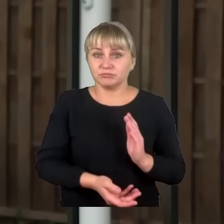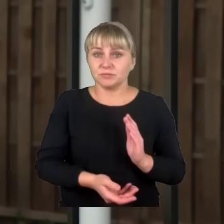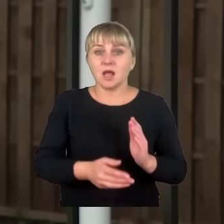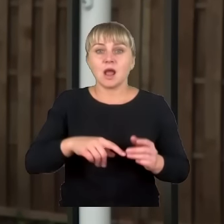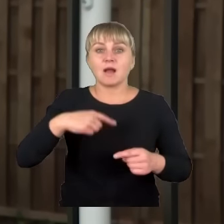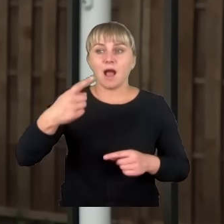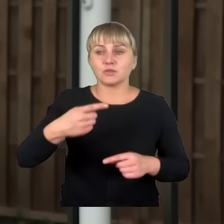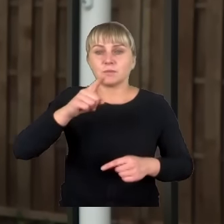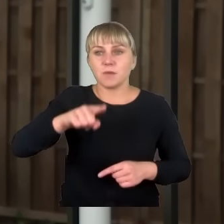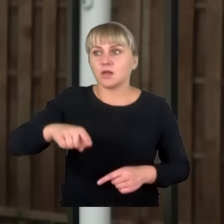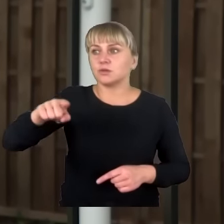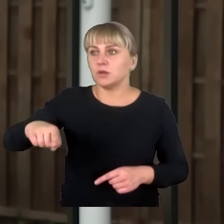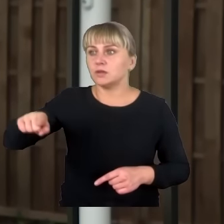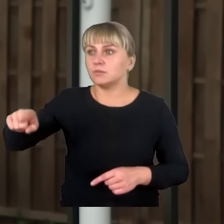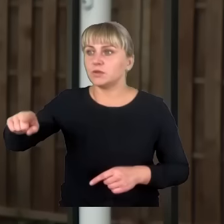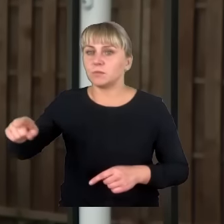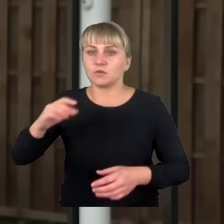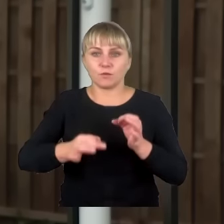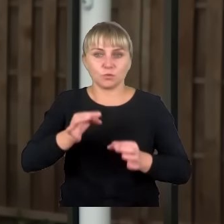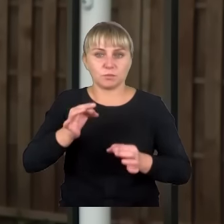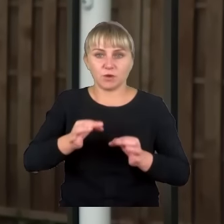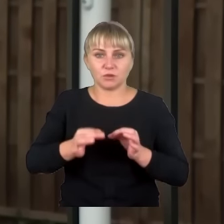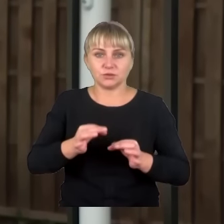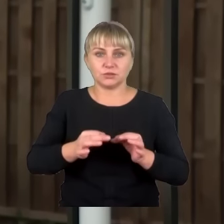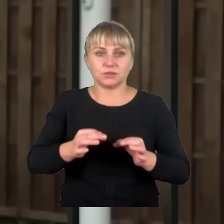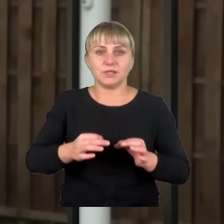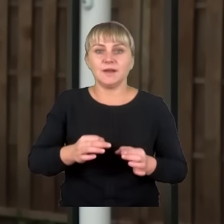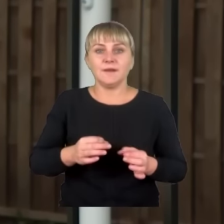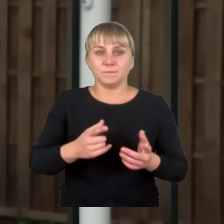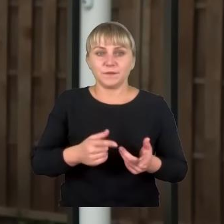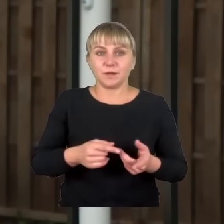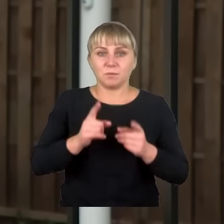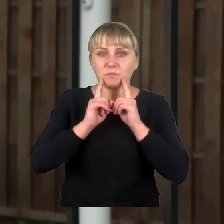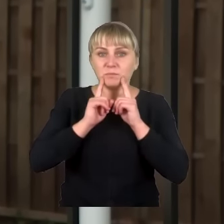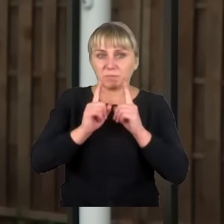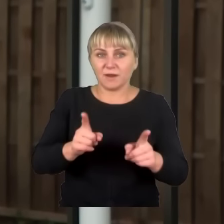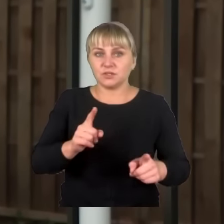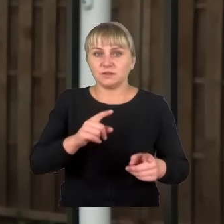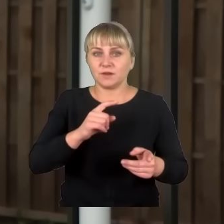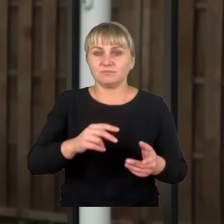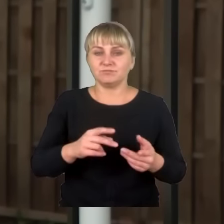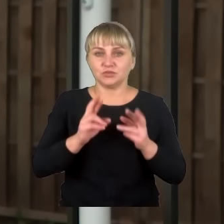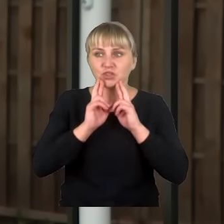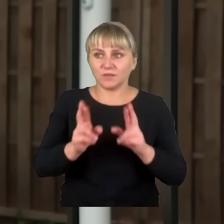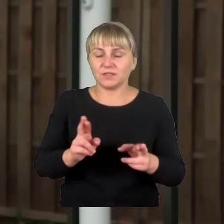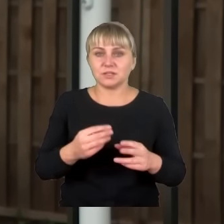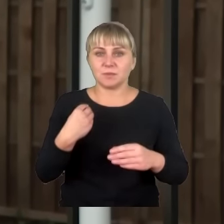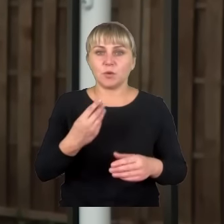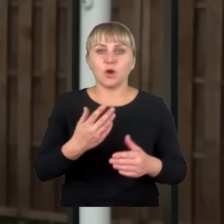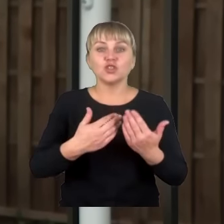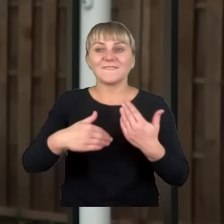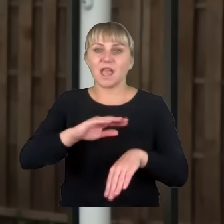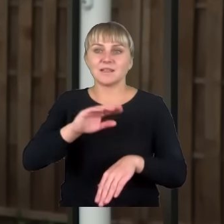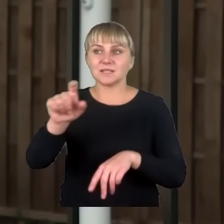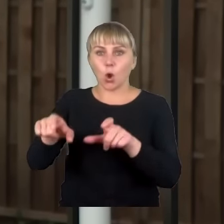kolejnym miesiącem te wątpliwości znalazły potwierdzenie w rzeczywistości. Coraz więcej osób